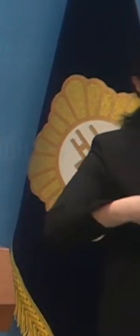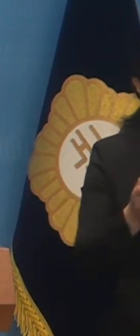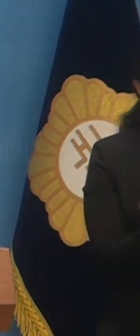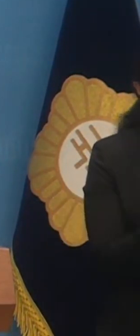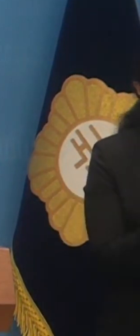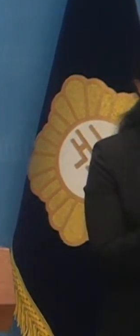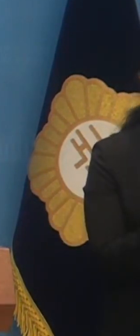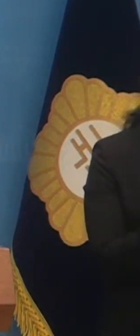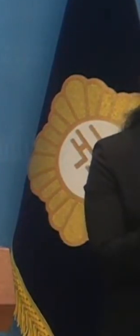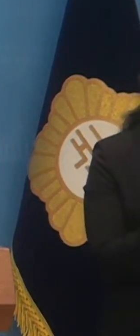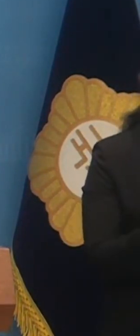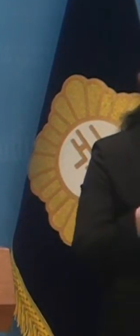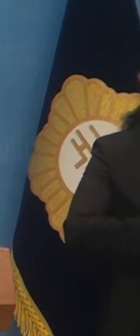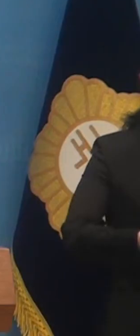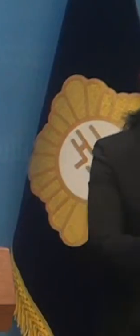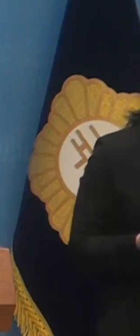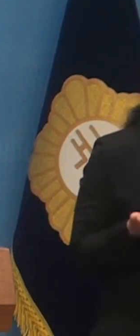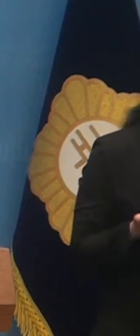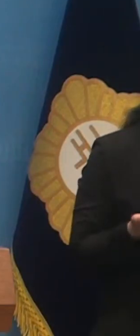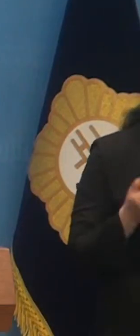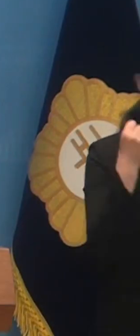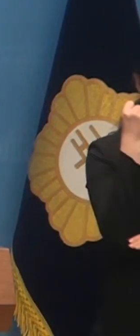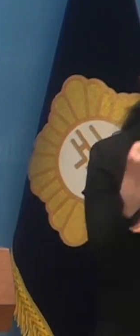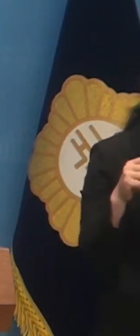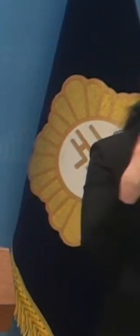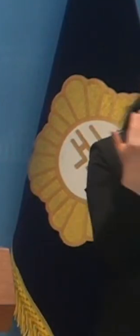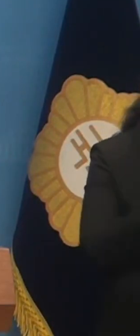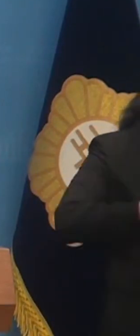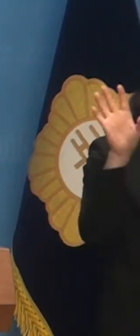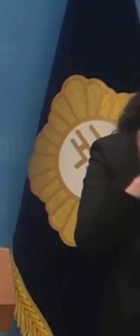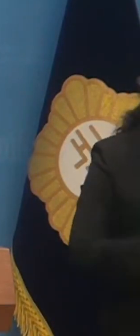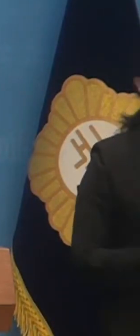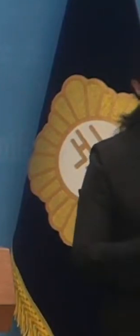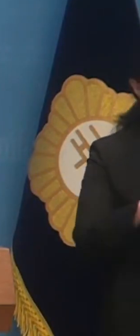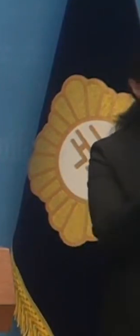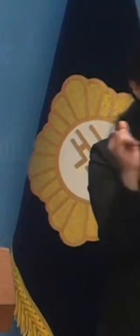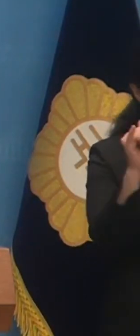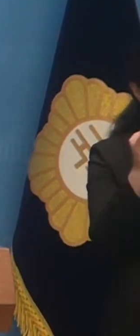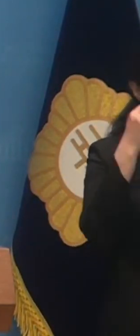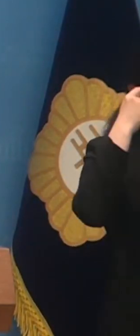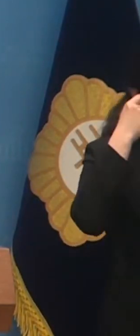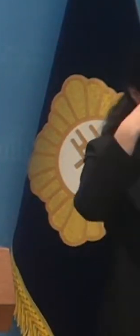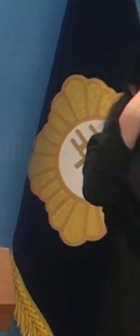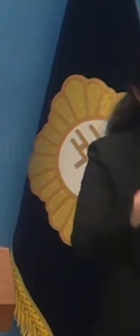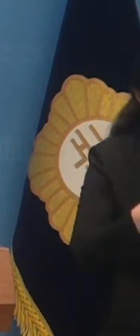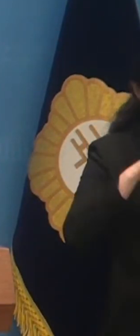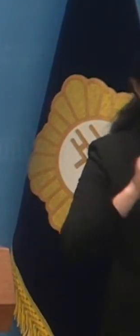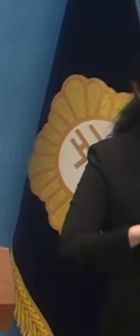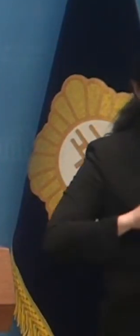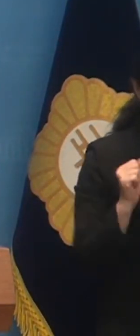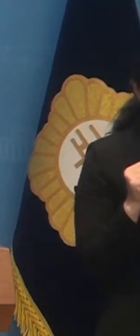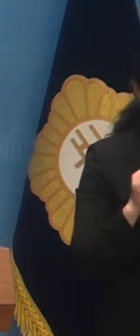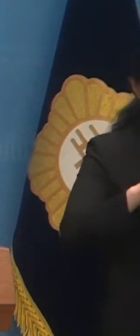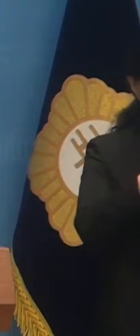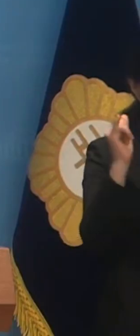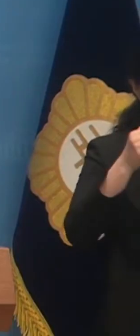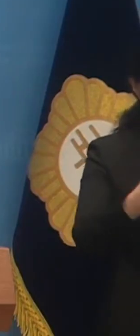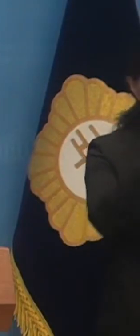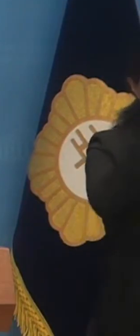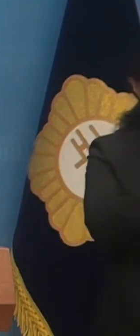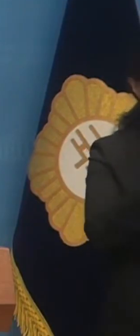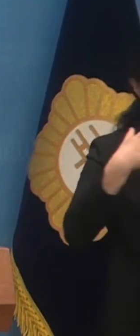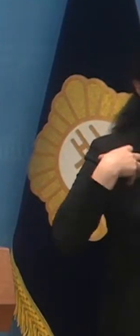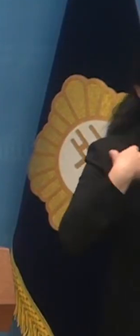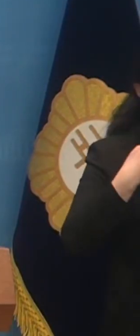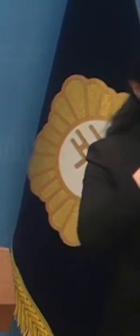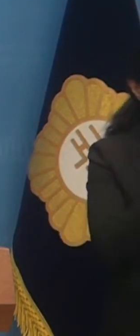국민의힘은 더 늦기 전에 썩은 황부를 과감히 도려내고 국민의 요구에 부응해 국민주권정부와